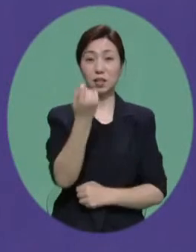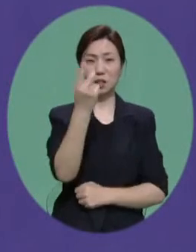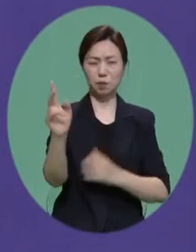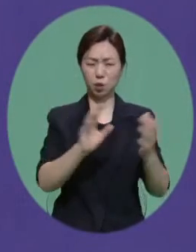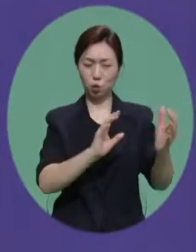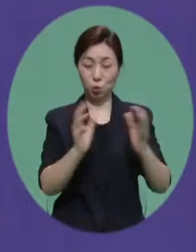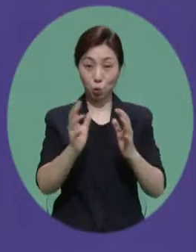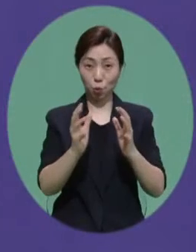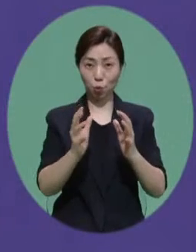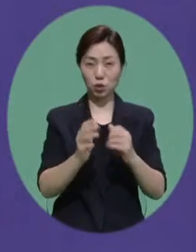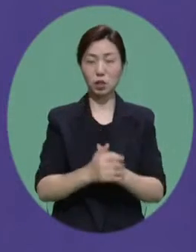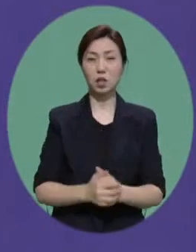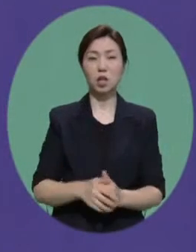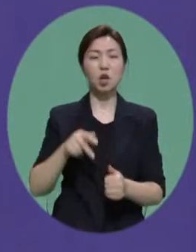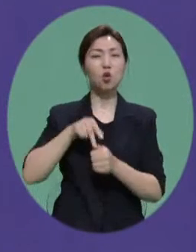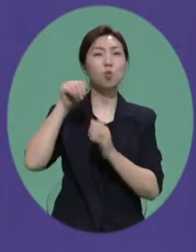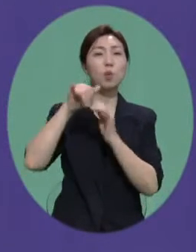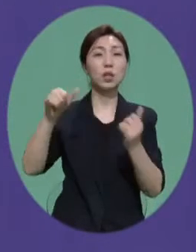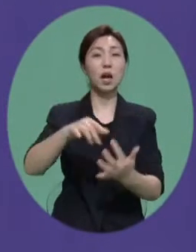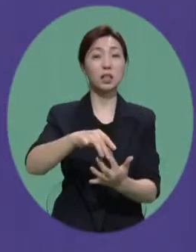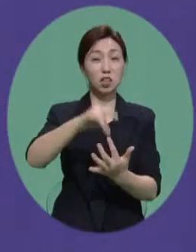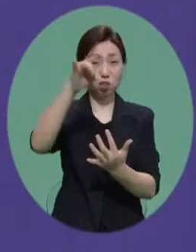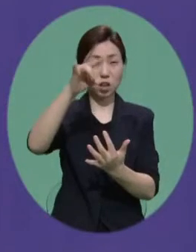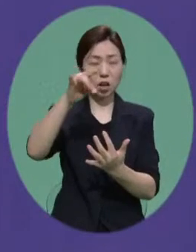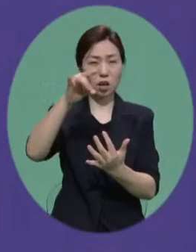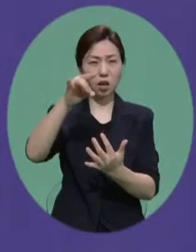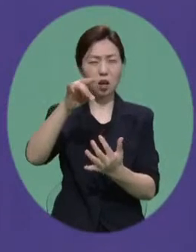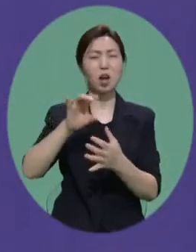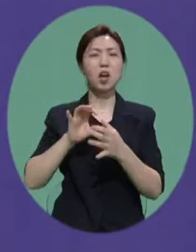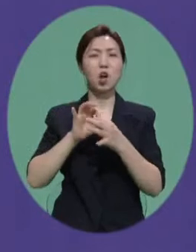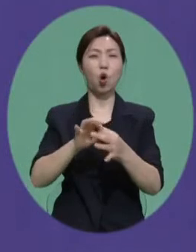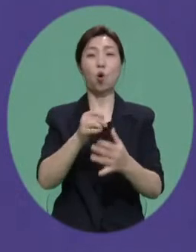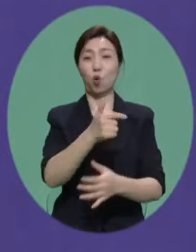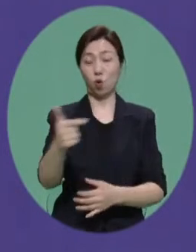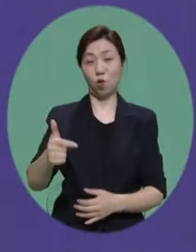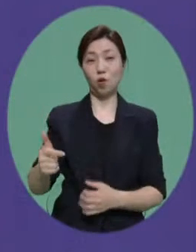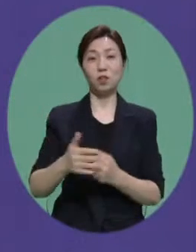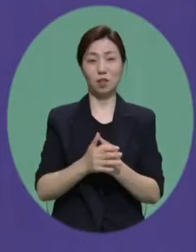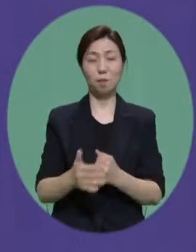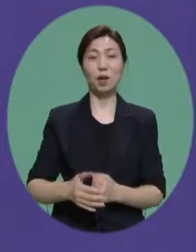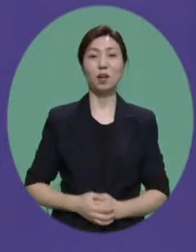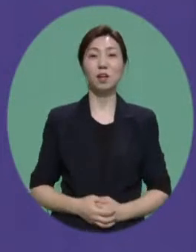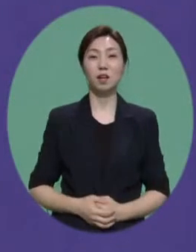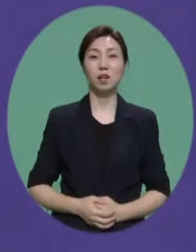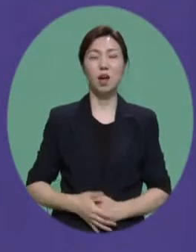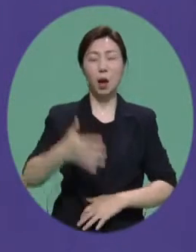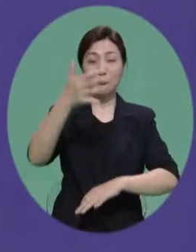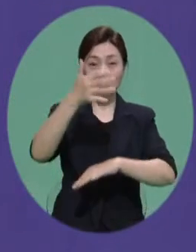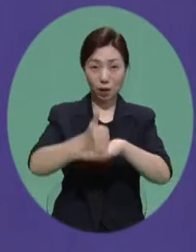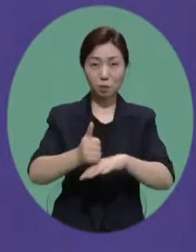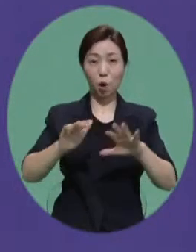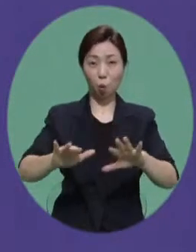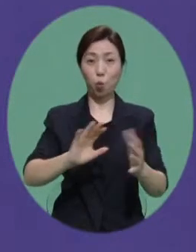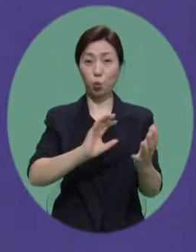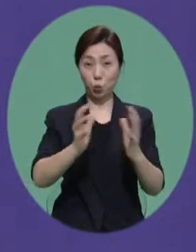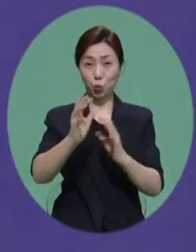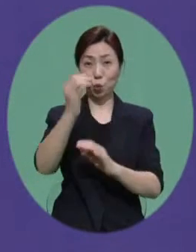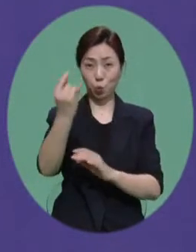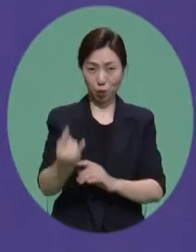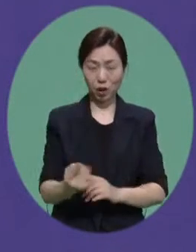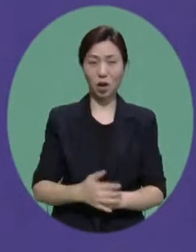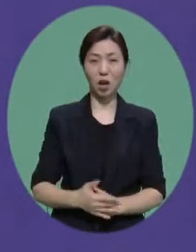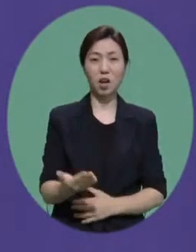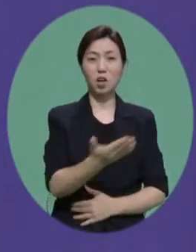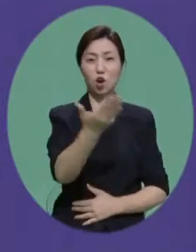토론이 후보자 선택에 미치는 영향이 대단히 커졌다고 합니다 참조로 오늘 마지막 토론이 유권자 여러분의